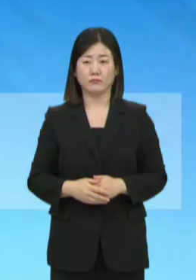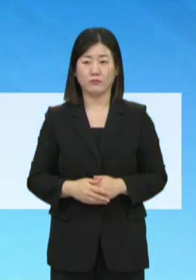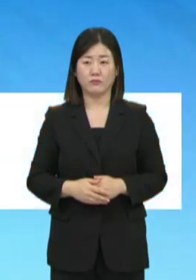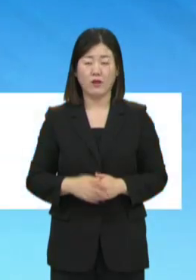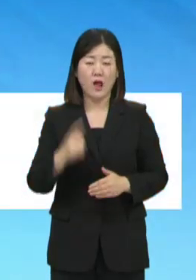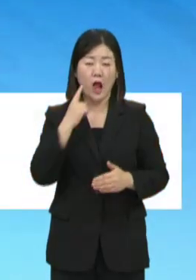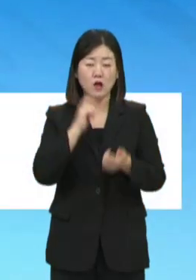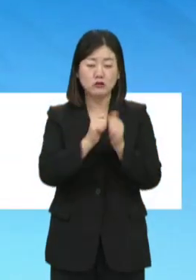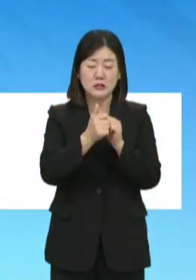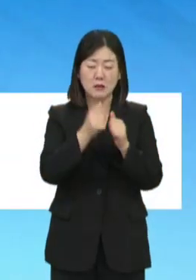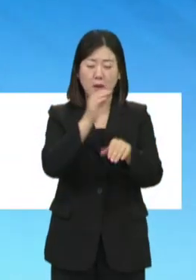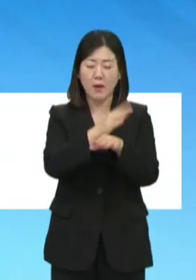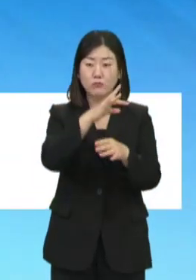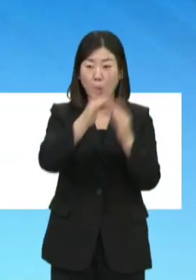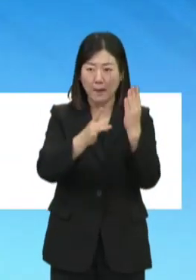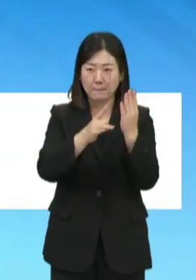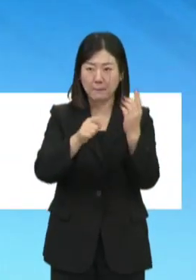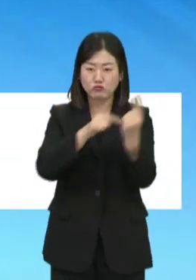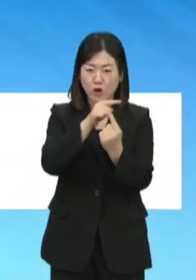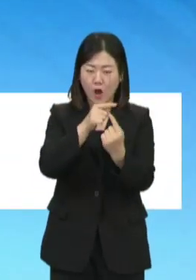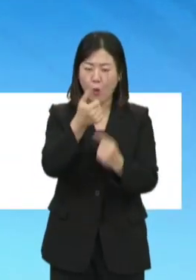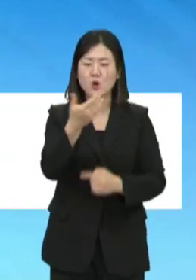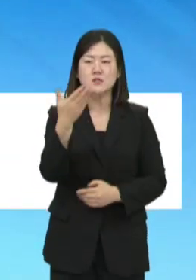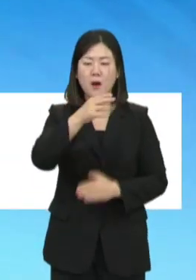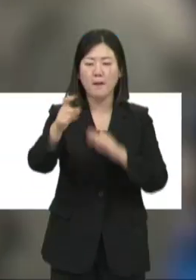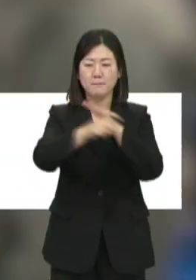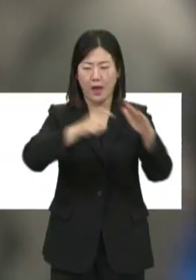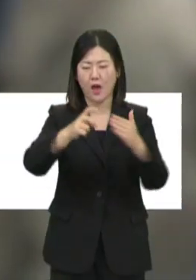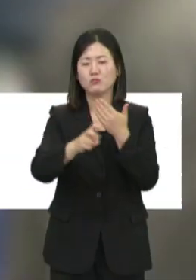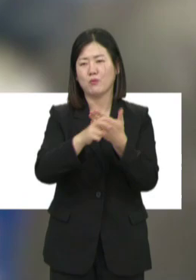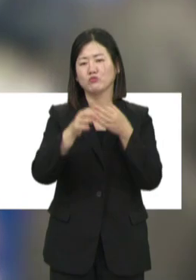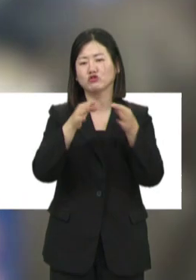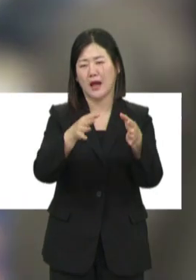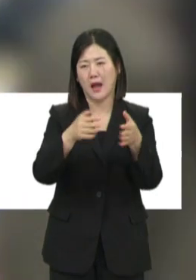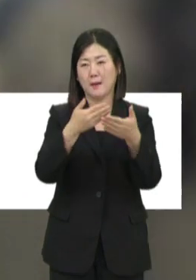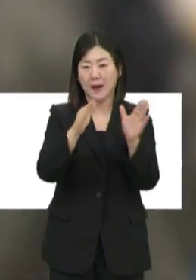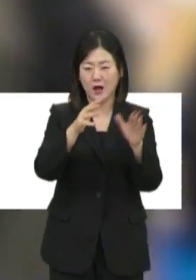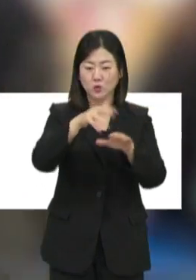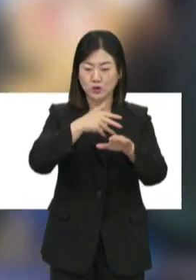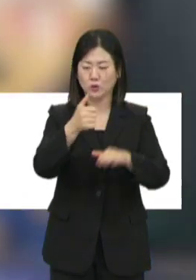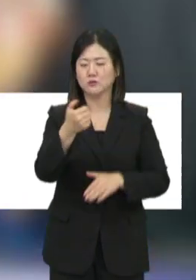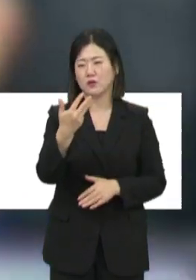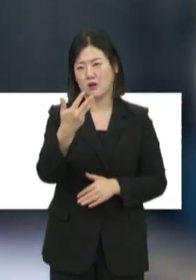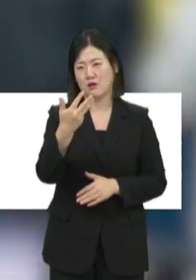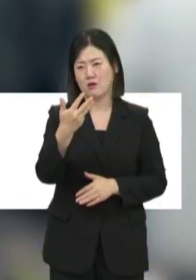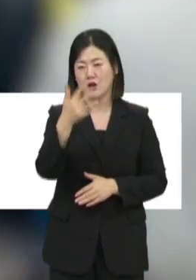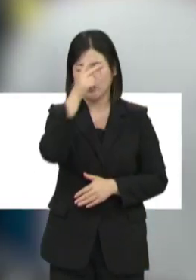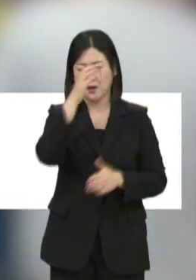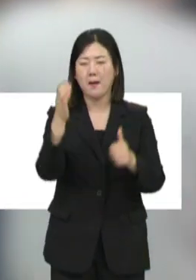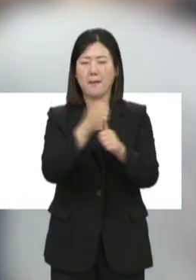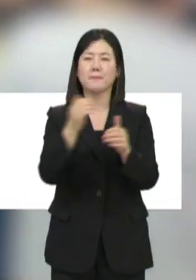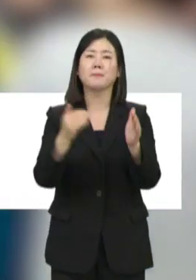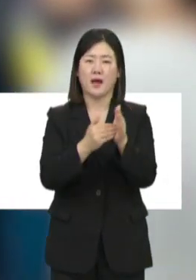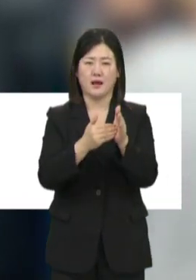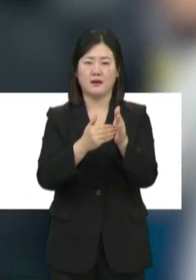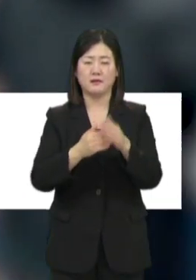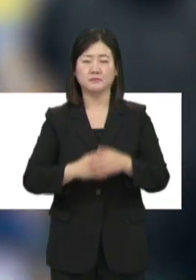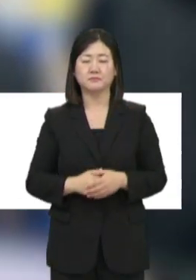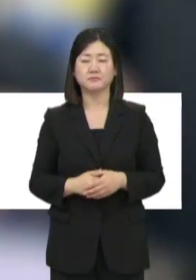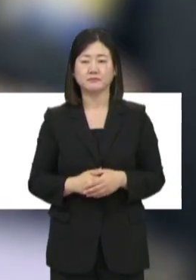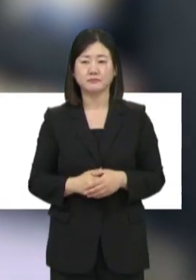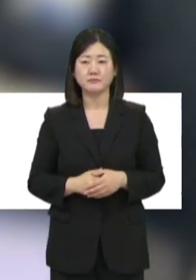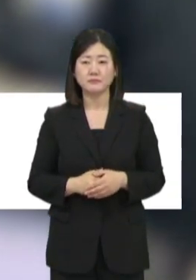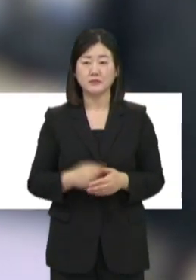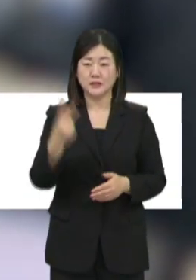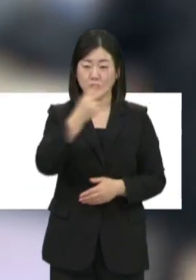가짜 주식 매매 프로그램을 이용해 50억 원 상당을 가로챈 불법 투자 리딩방 조직원 8명이 경찰에 붙잡혔습니다